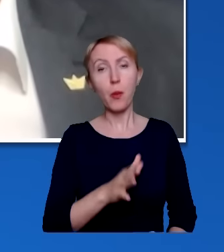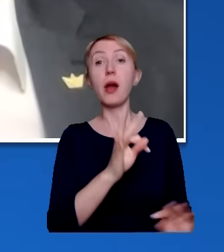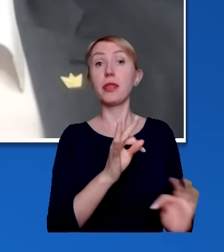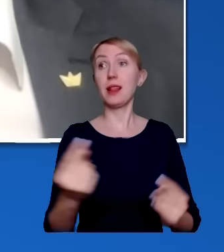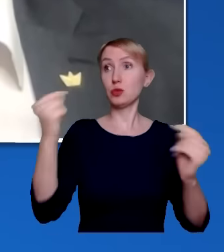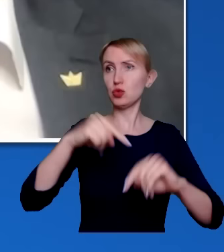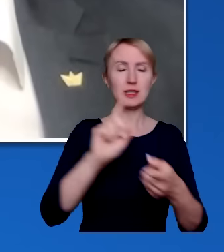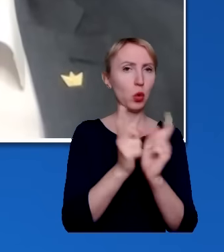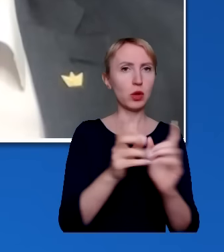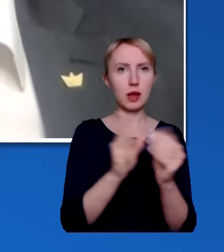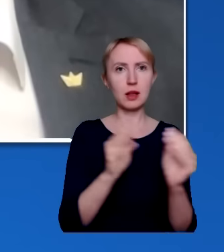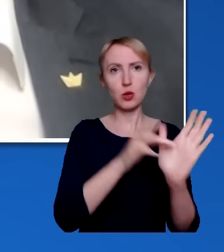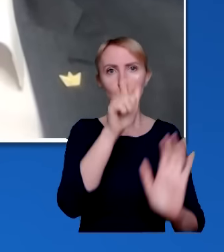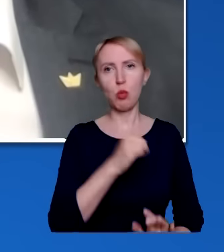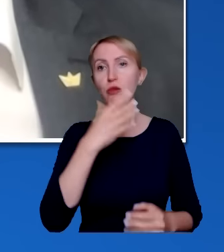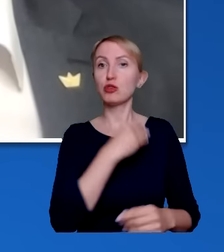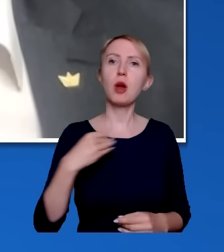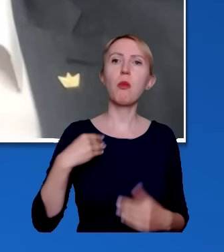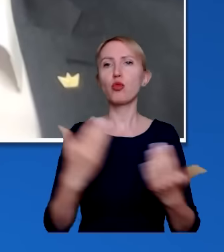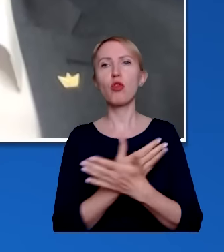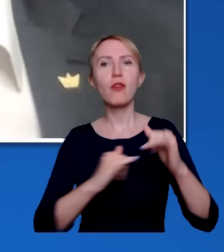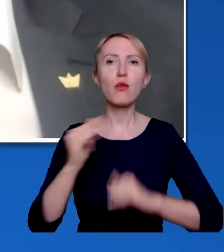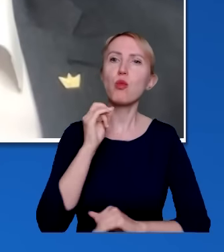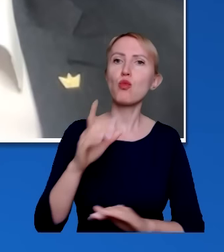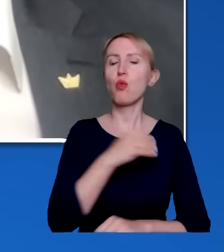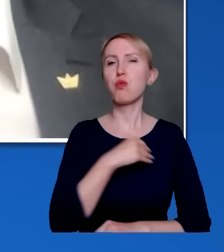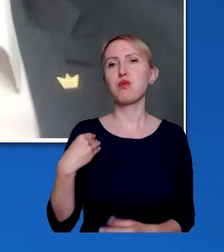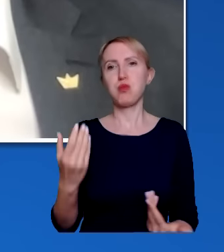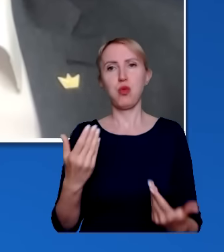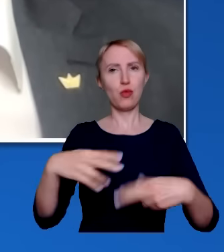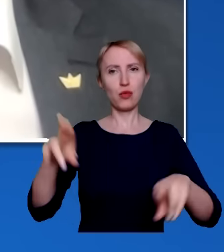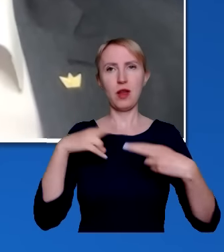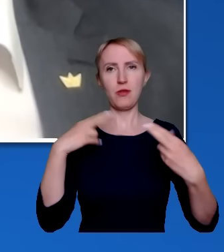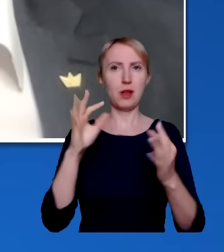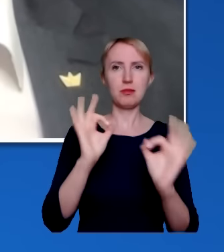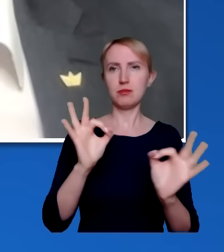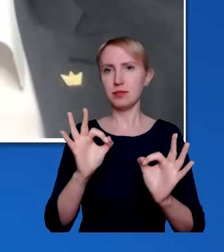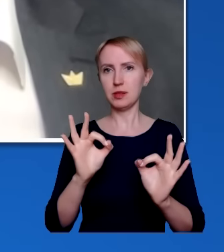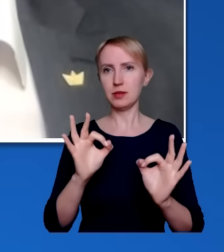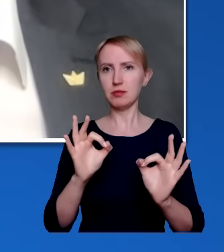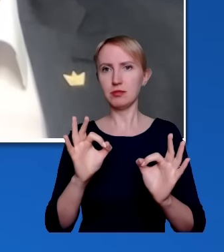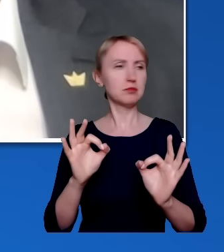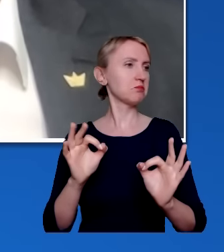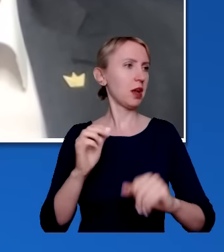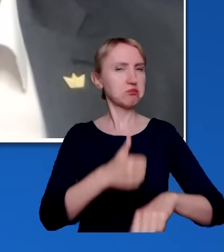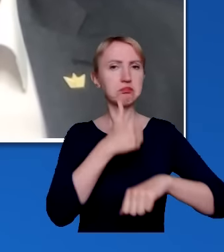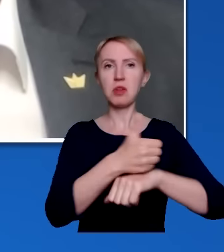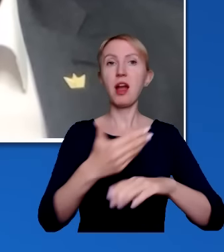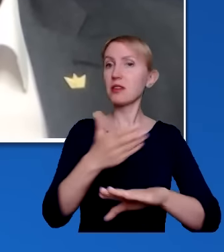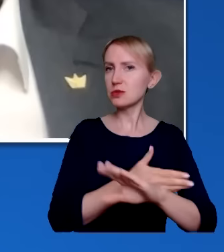Donaldem i mówi że Polska już teraz jest nowa władza Polska absolutnie wraca na na odpowiednie tory jest liderem wcześniej